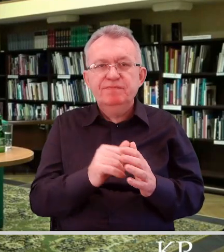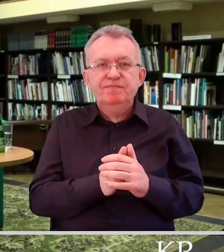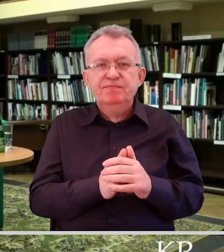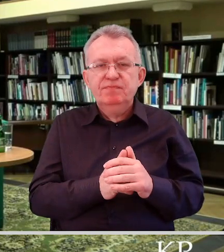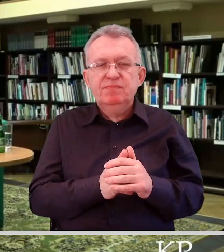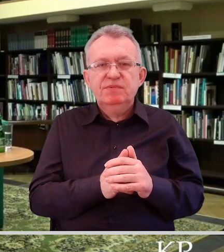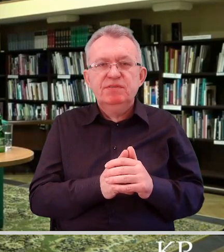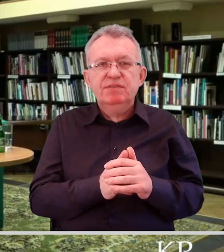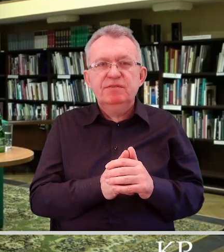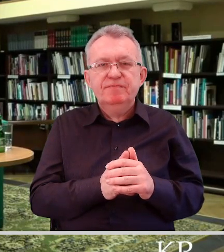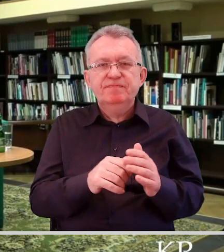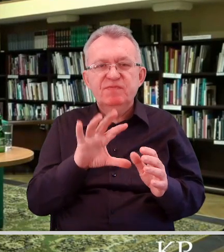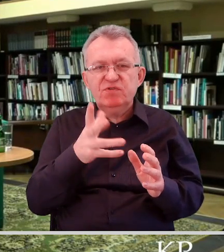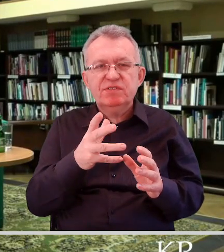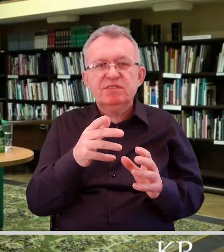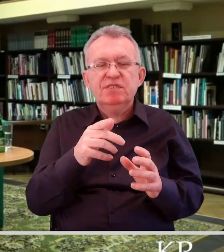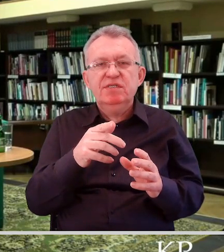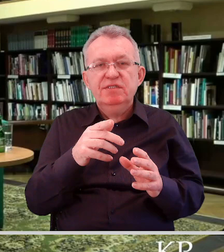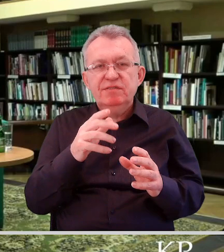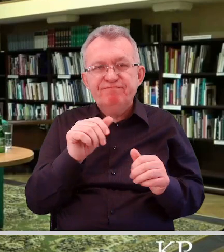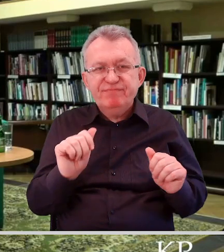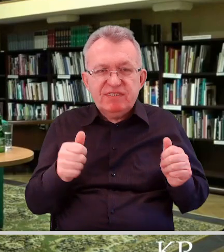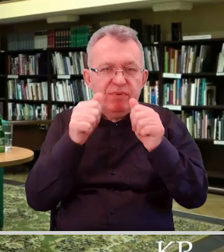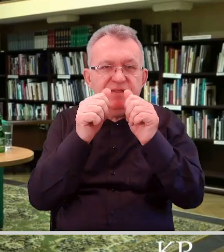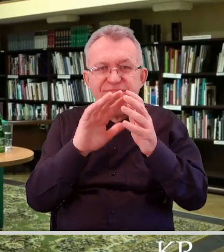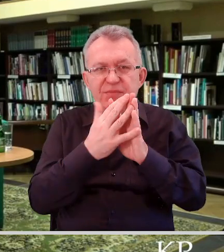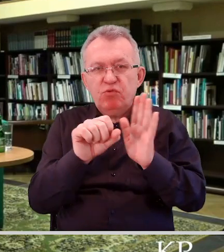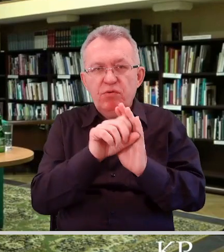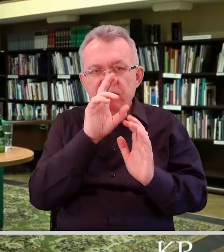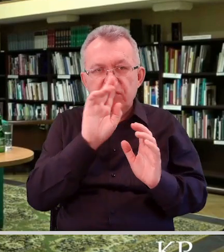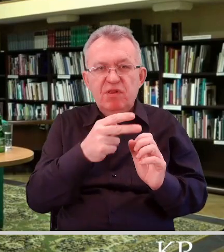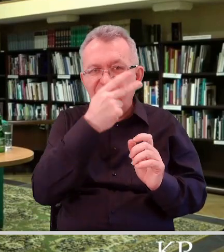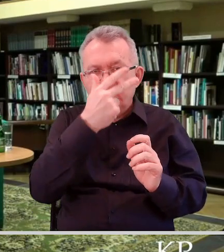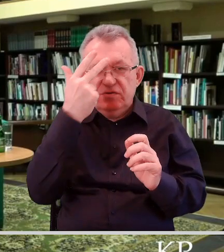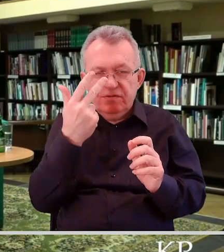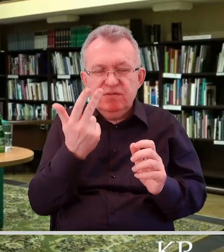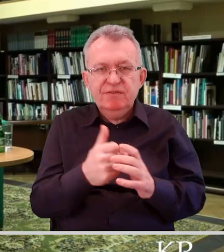pokazać wszystkie zabytki do zaliczenia w ciągu 2-3 dni,